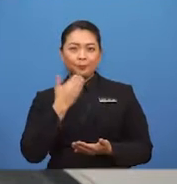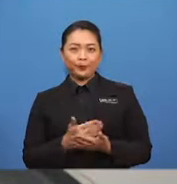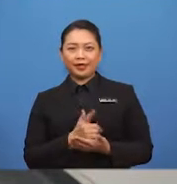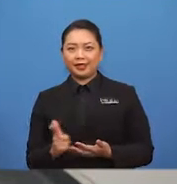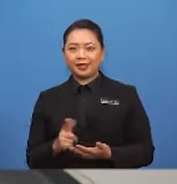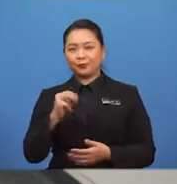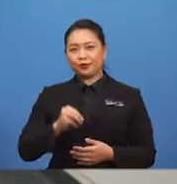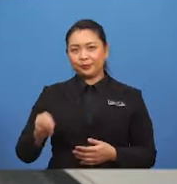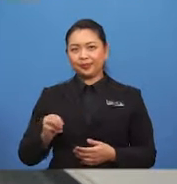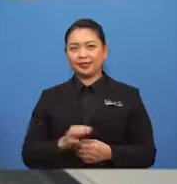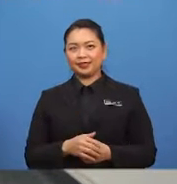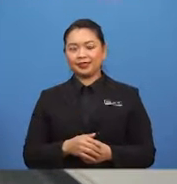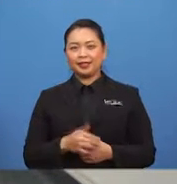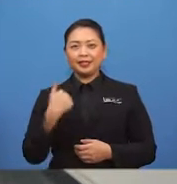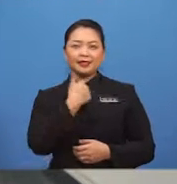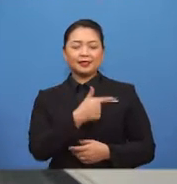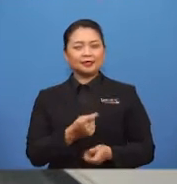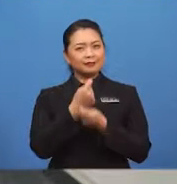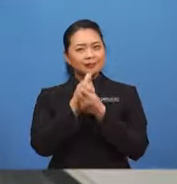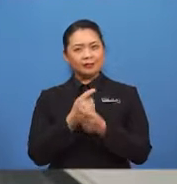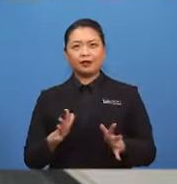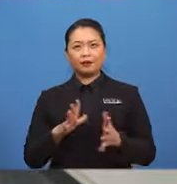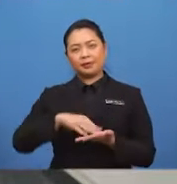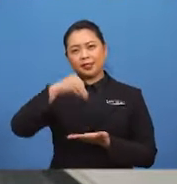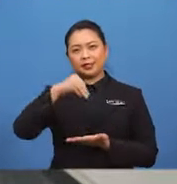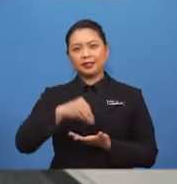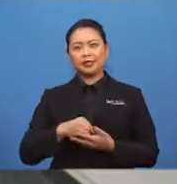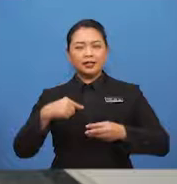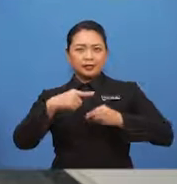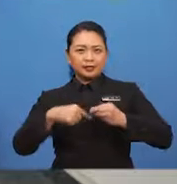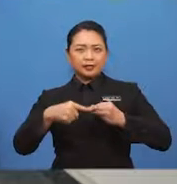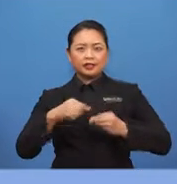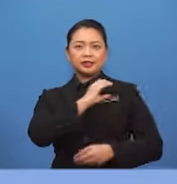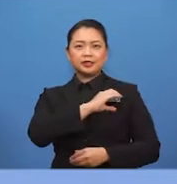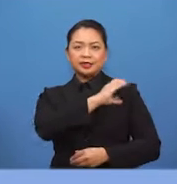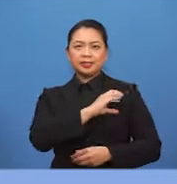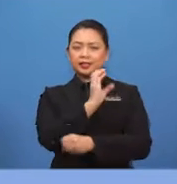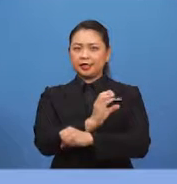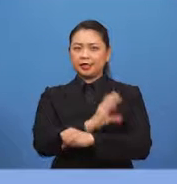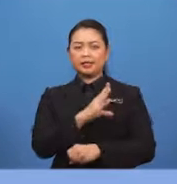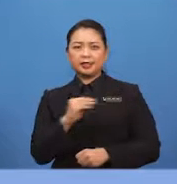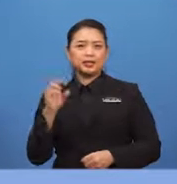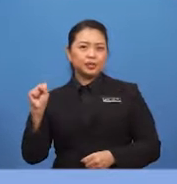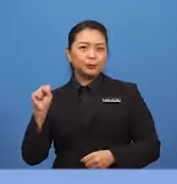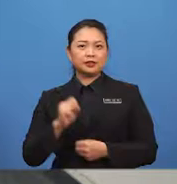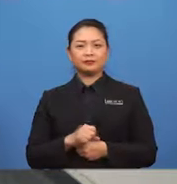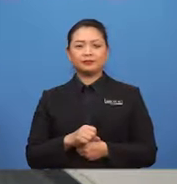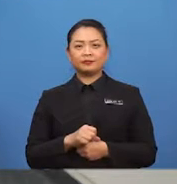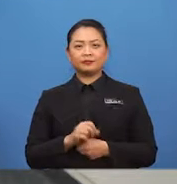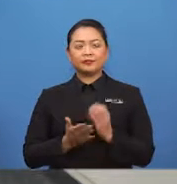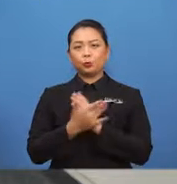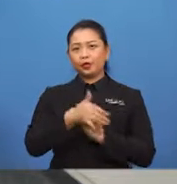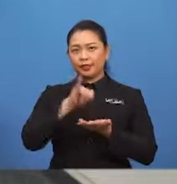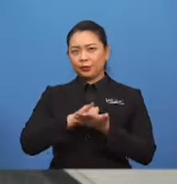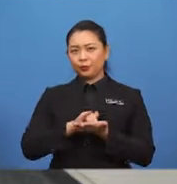Baiklah, murid-murid. Kita telah pelajari tentang ciri-ciri kaca dan seramik. Oleh